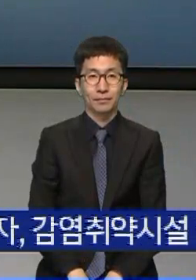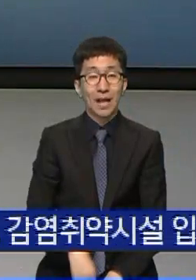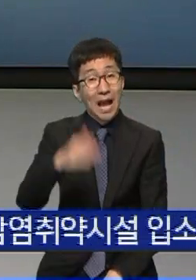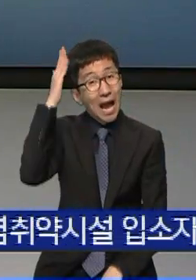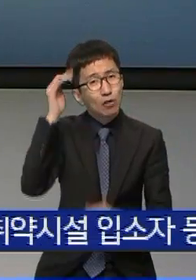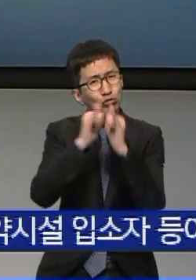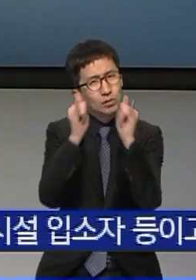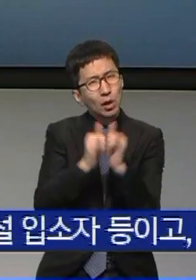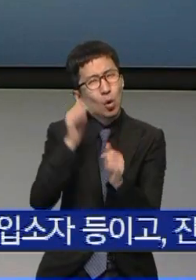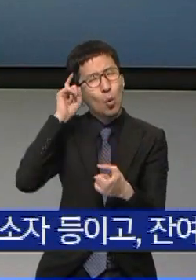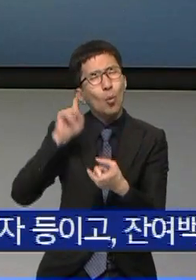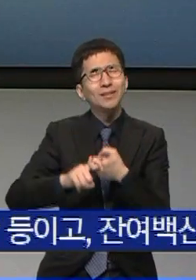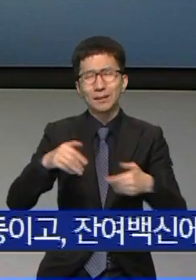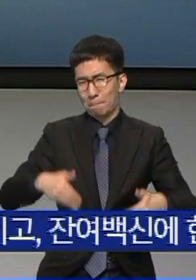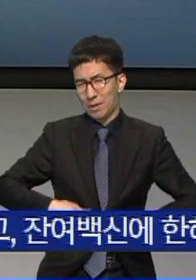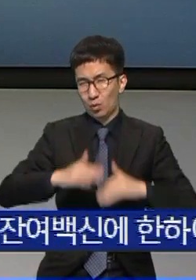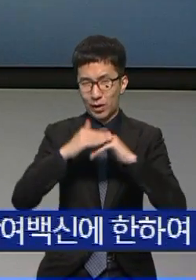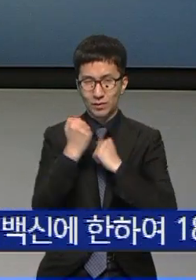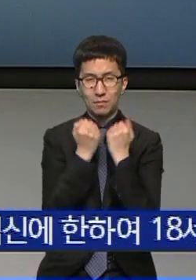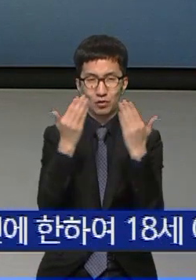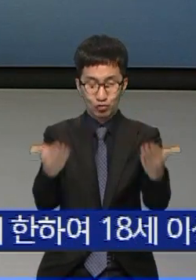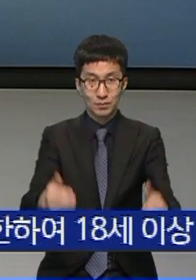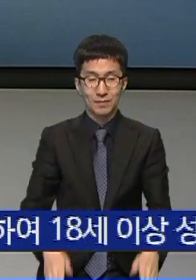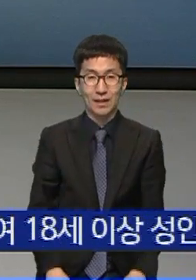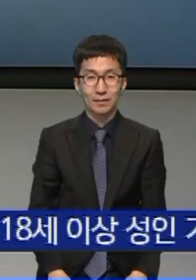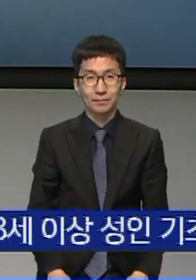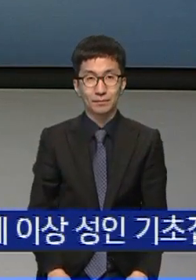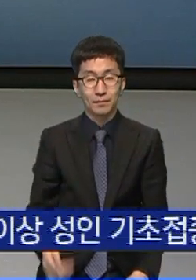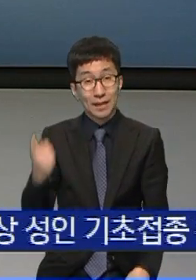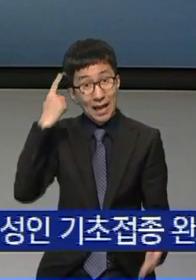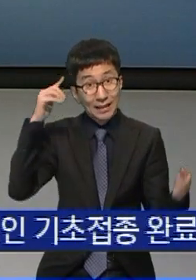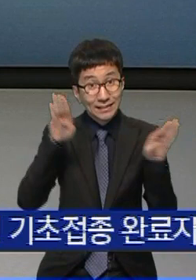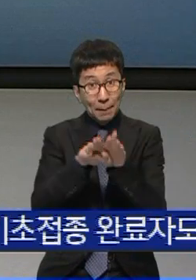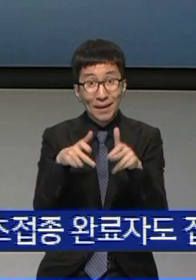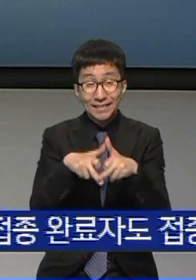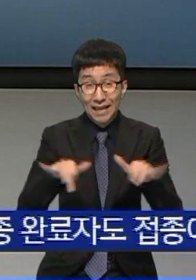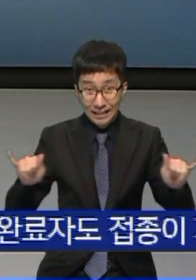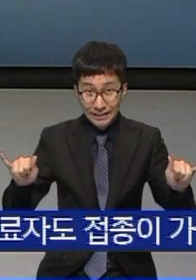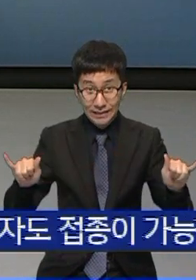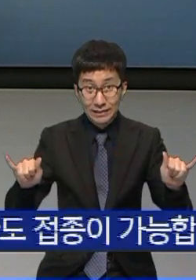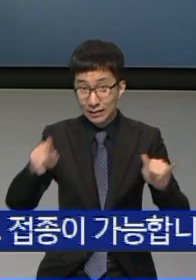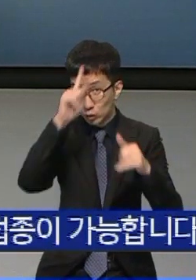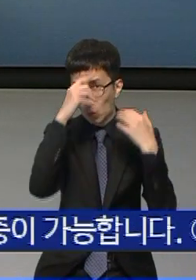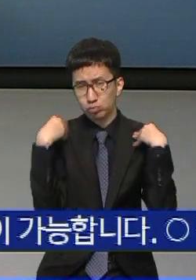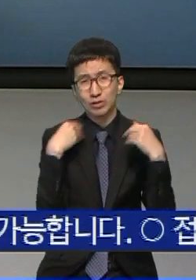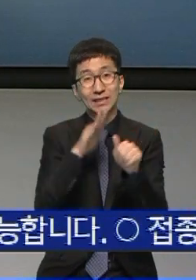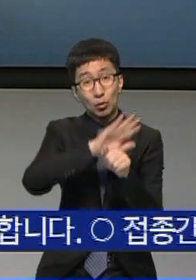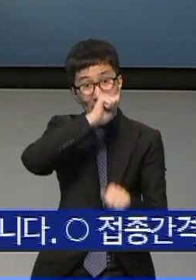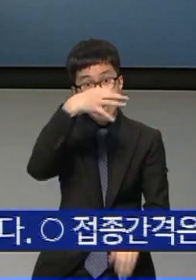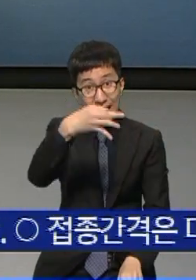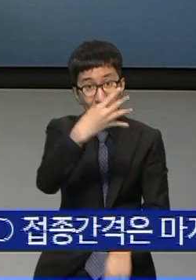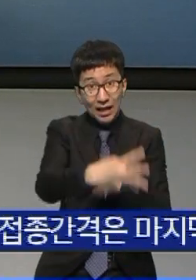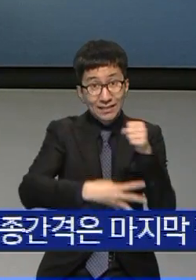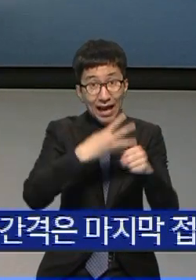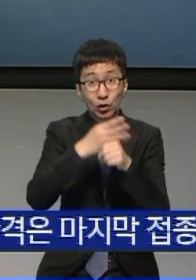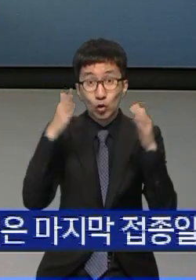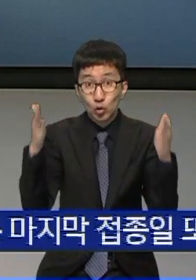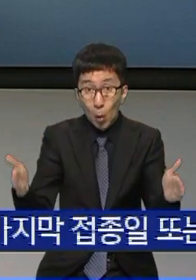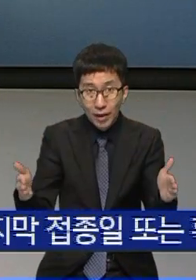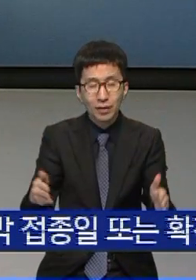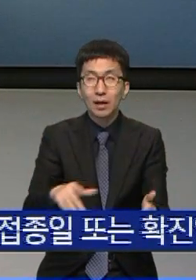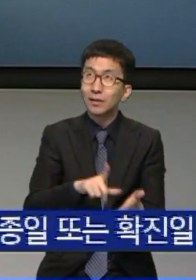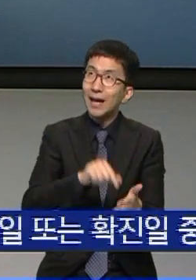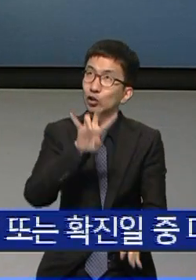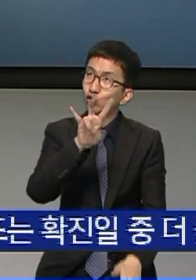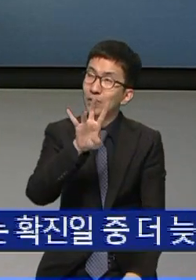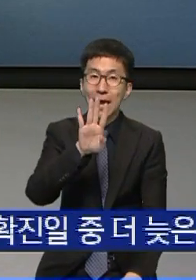네, 이번엔 우리 사회에 관심이 더 필요한 부분 짚어보겠습니다. 발달장애인에 대한 정부 지원 예산이 4년 사이에